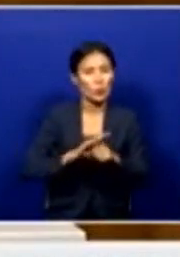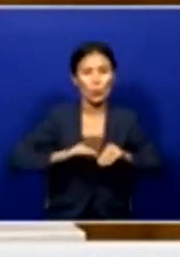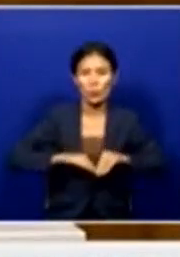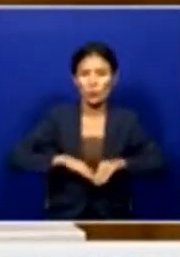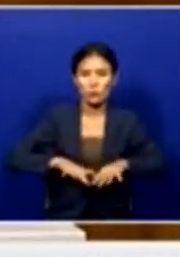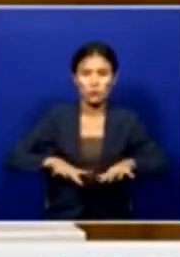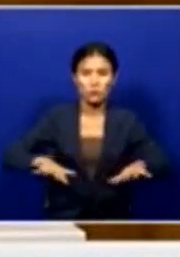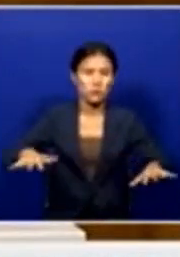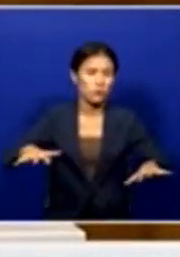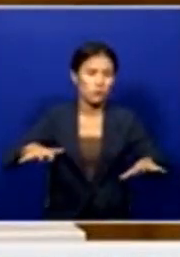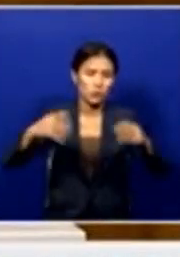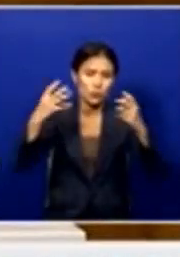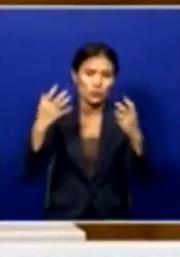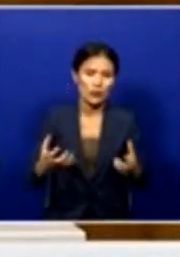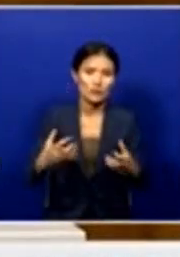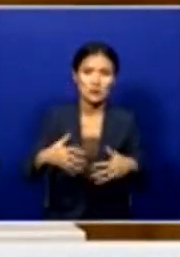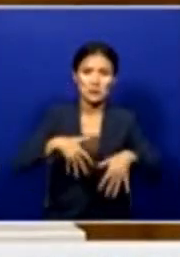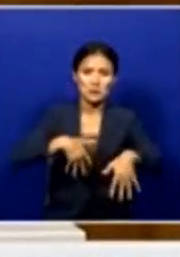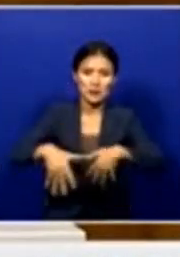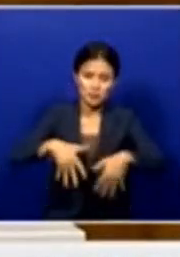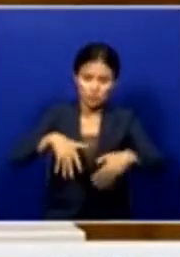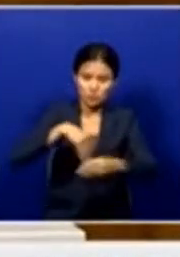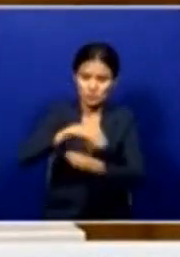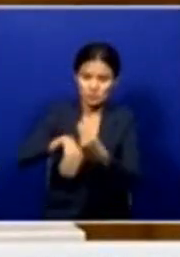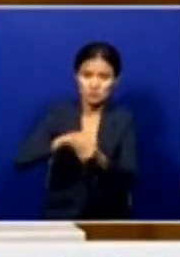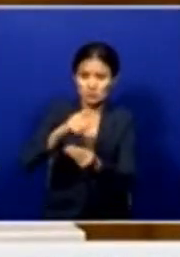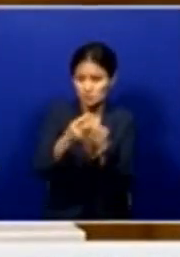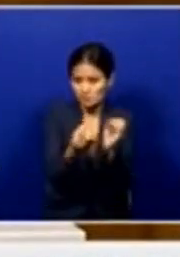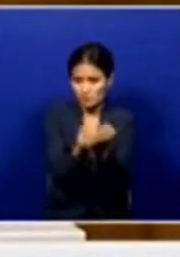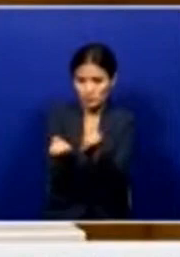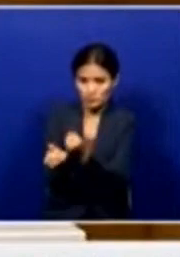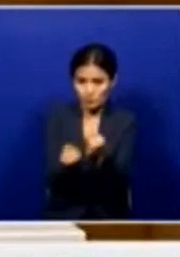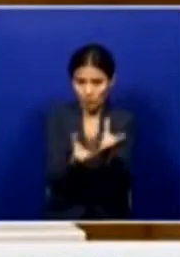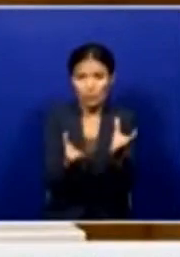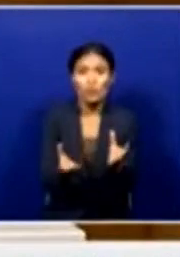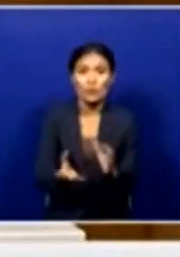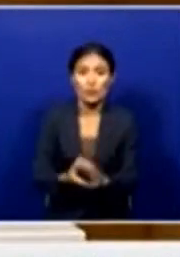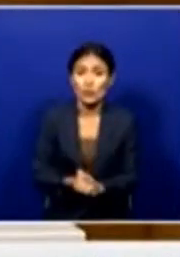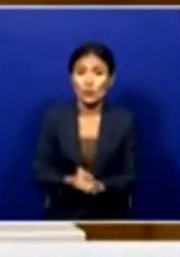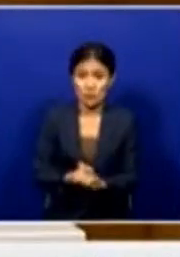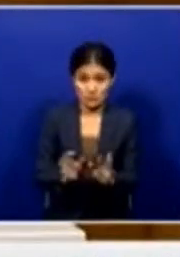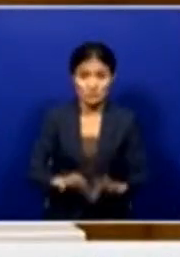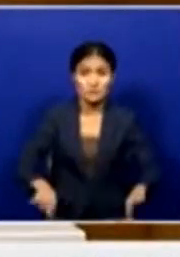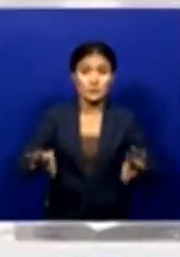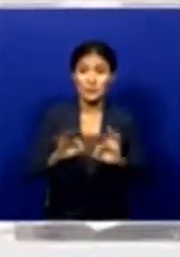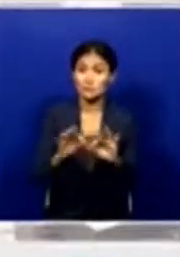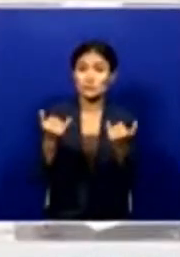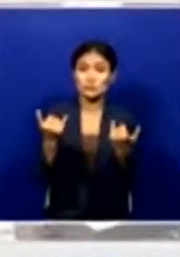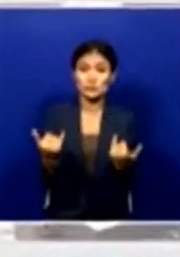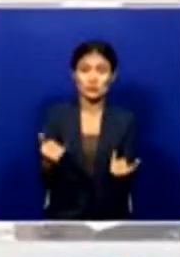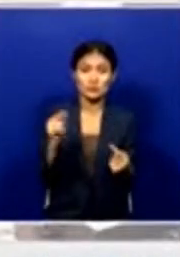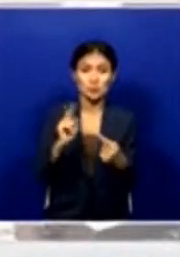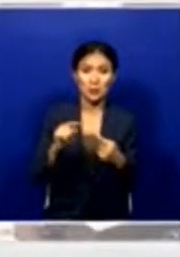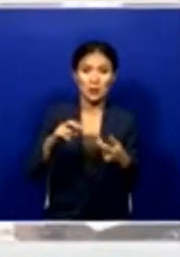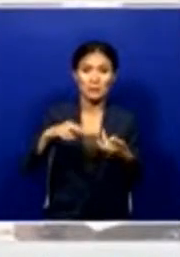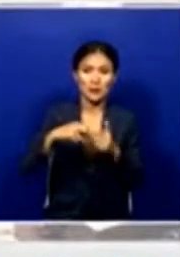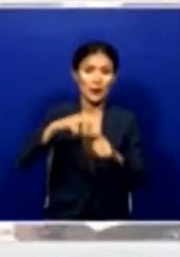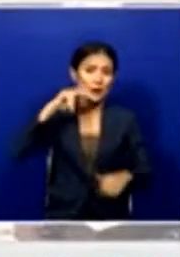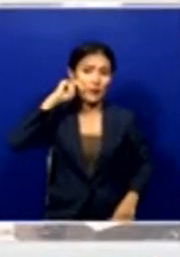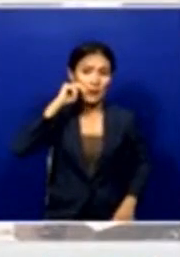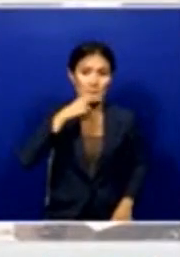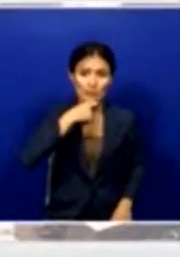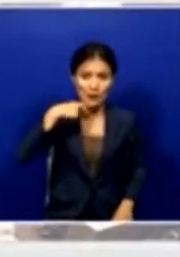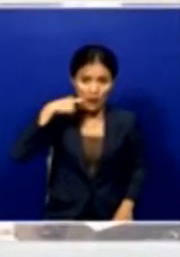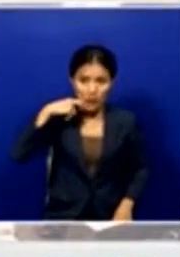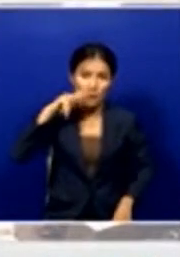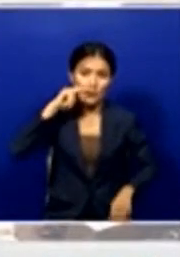ลกระทบต่อประชาชนและระบบเศรษฐกิจโดยรวมของประเทศรวมทั้งเรามีปัญหาจากภัยพิบัติภัยแล้งอุทกภั